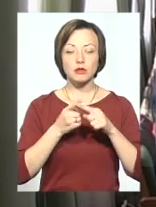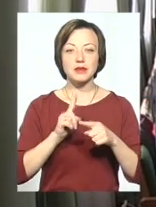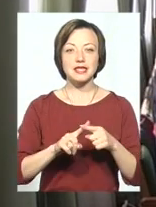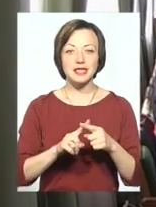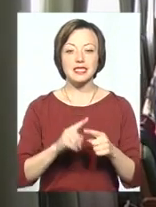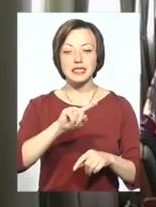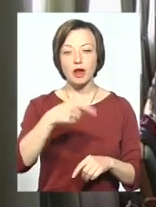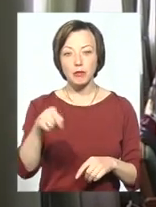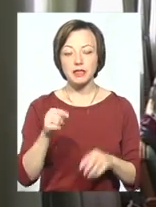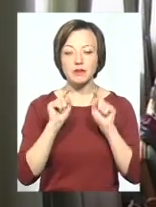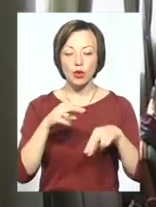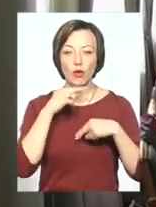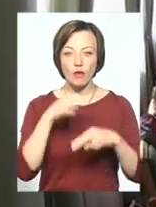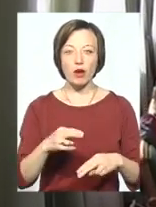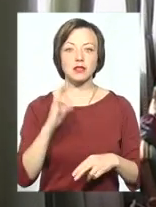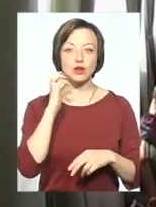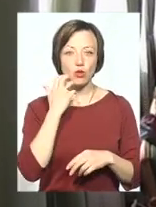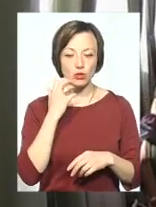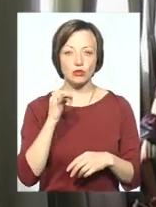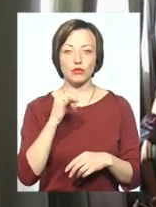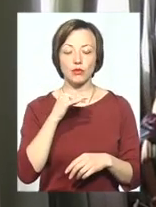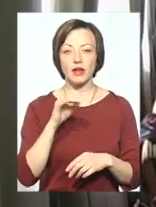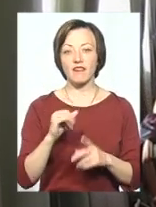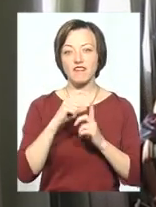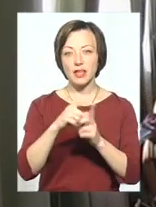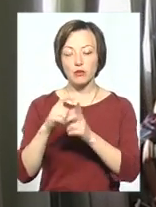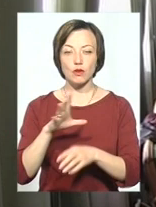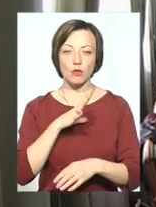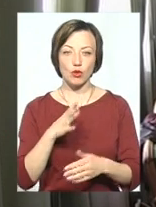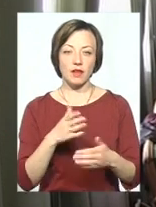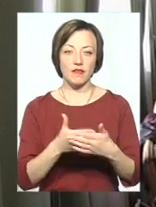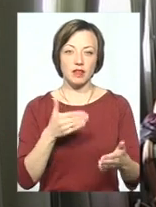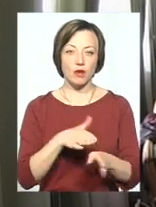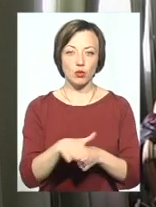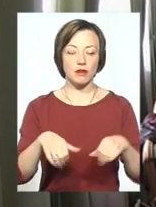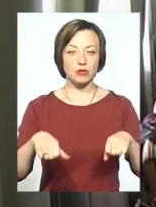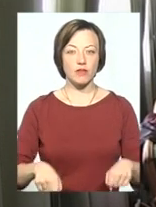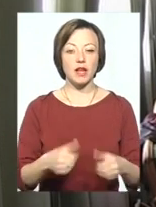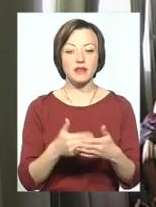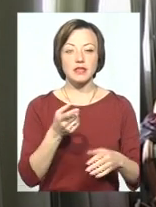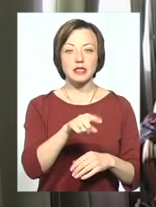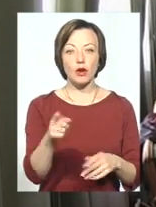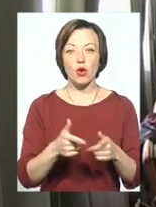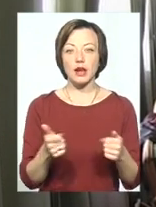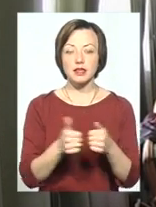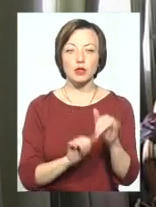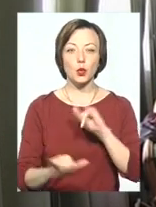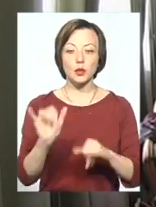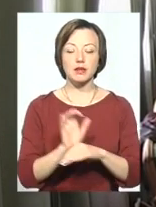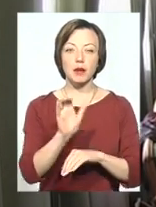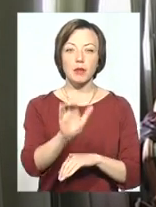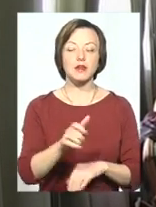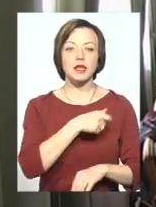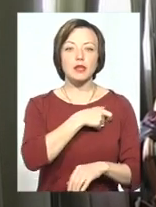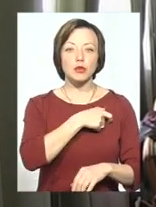звертали увагу якомога серйознішу. І відповіді були від виконавчої влади, від тих організацій, куди спрямовуються